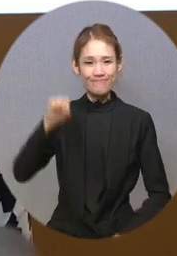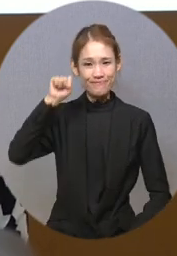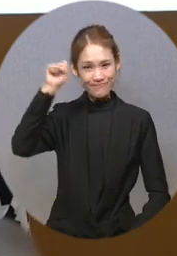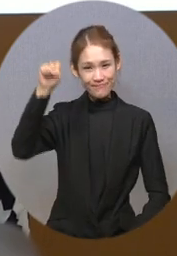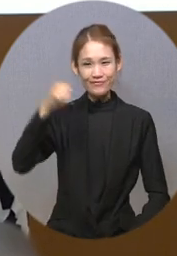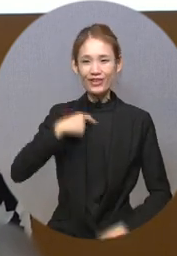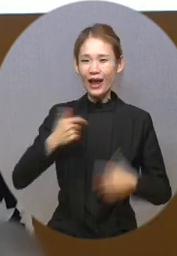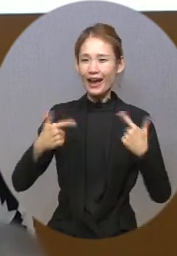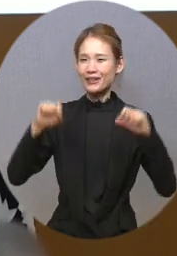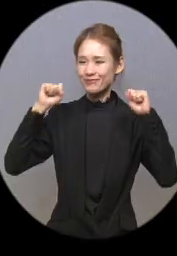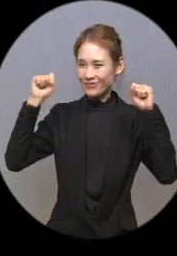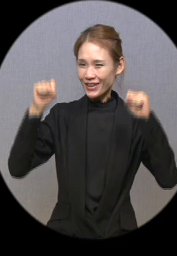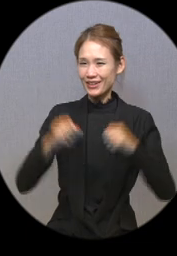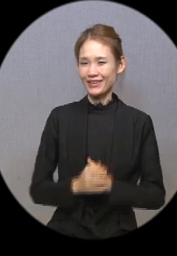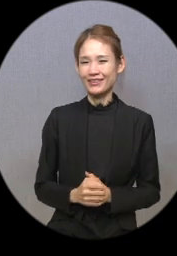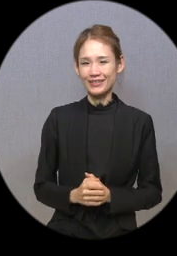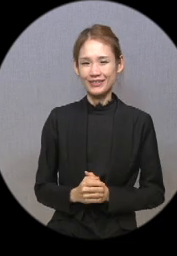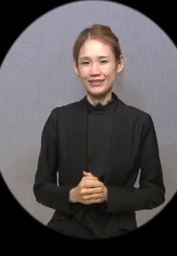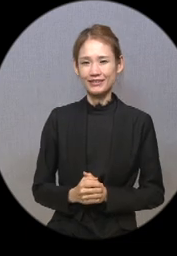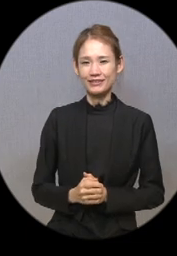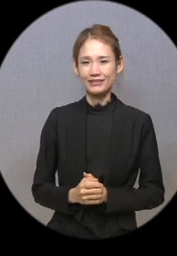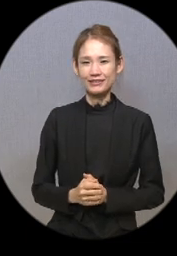항상 응원할게.